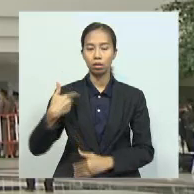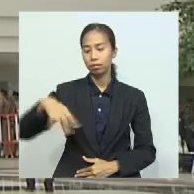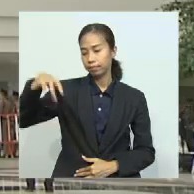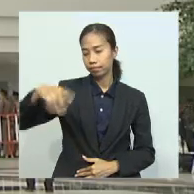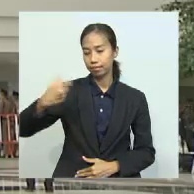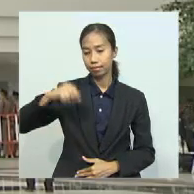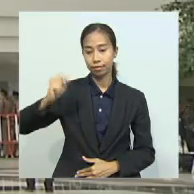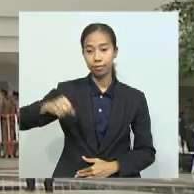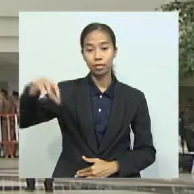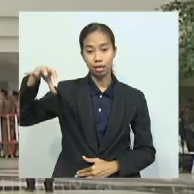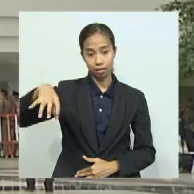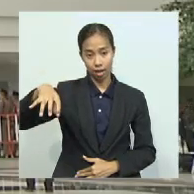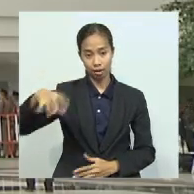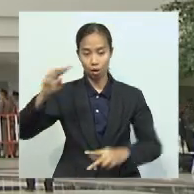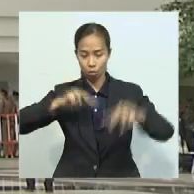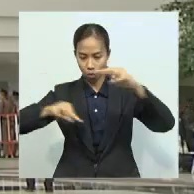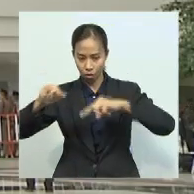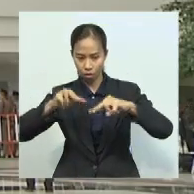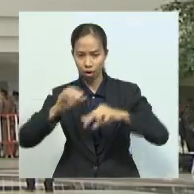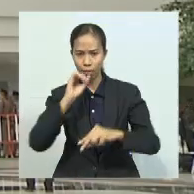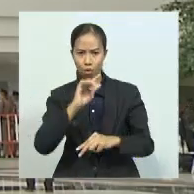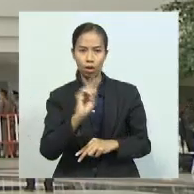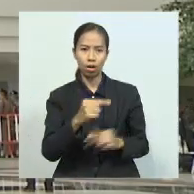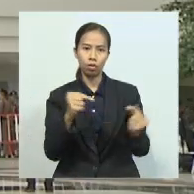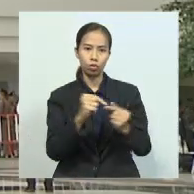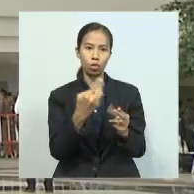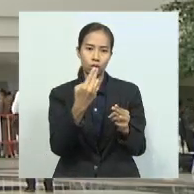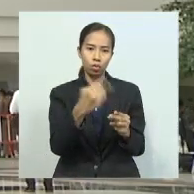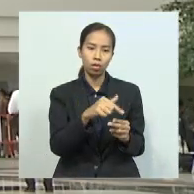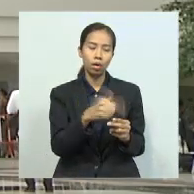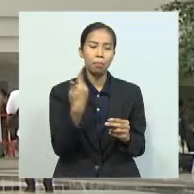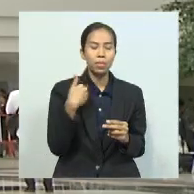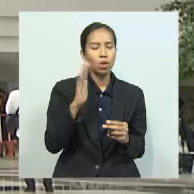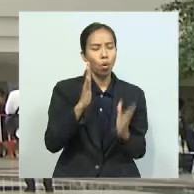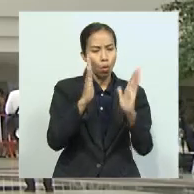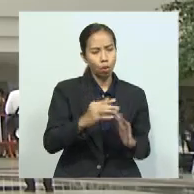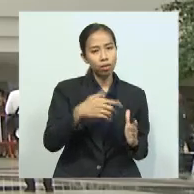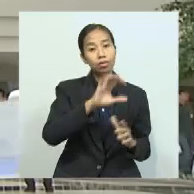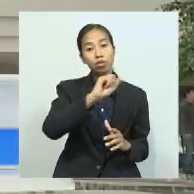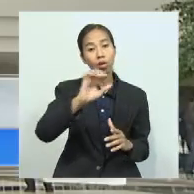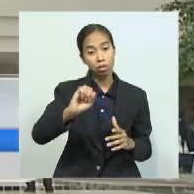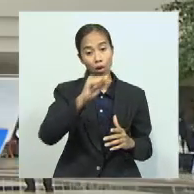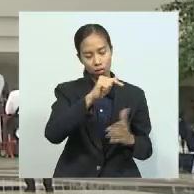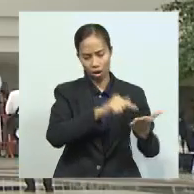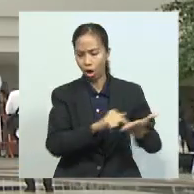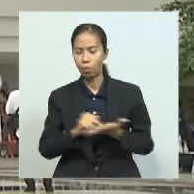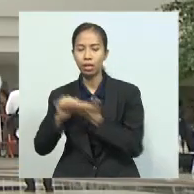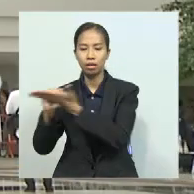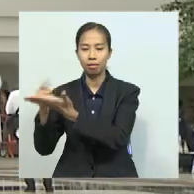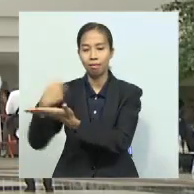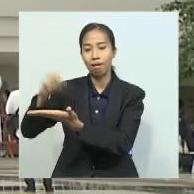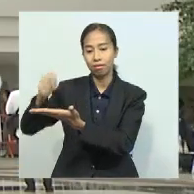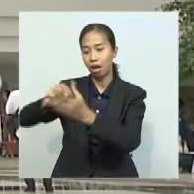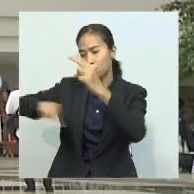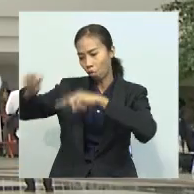ปกครองสูงสุดก็ได้มีคำสั่งไม่รับคำร้องของนายเรืองไกรลีกิจวัฒนะผู้สมัครส.ส.บัญชีรายชื่อพรรคไทยรักษาช